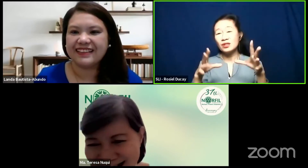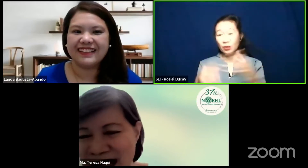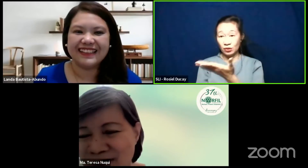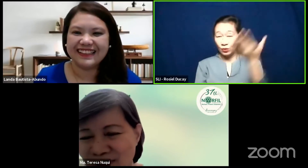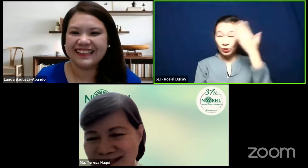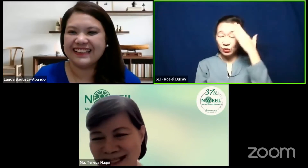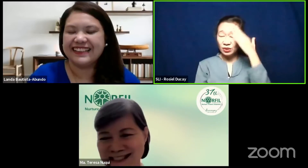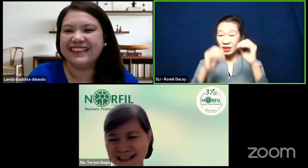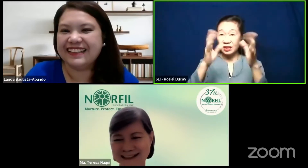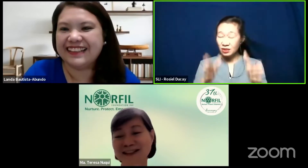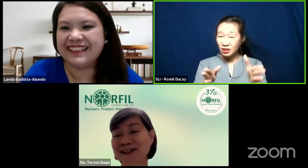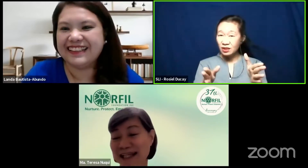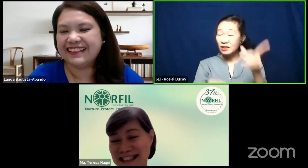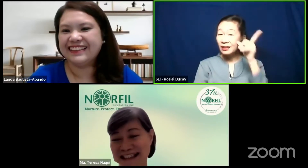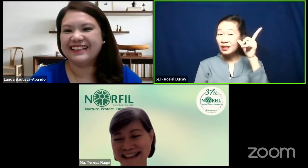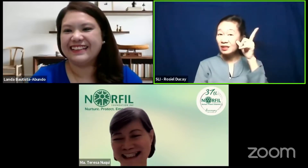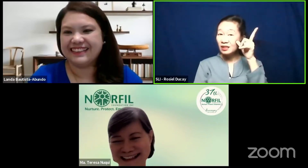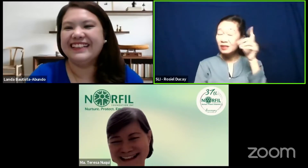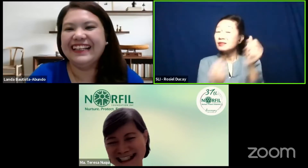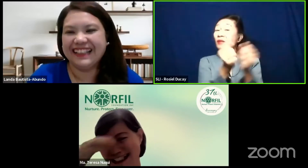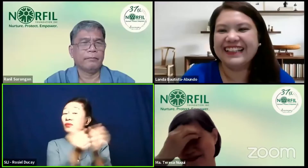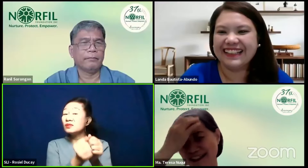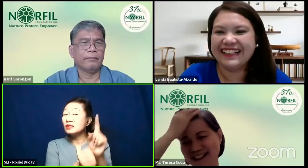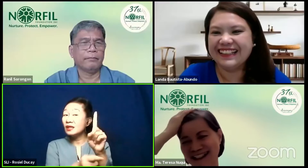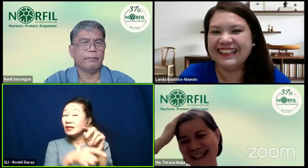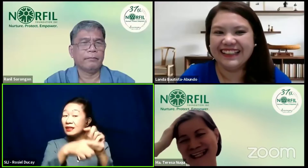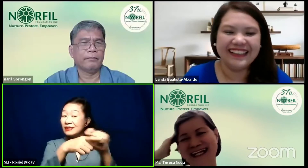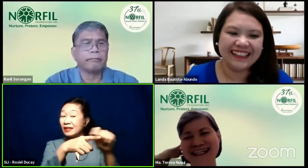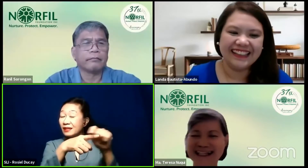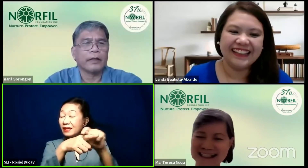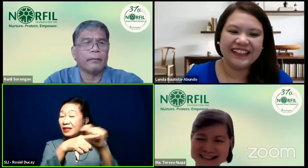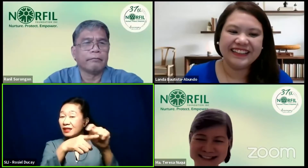Landa, nakasama ko yan sa isang training. Diba, Teacher